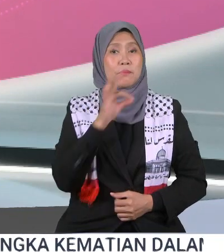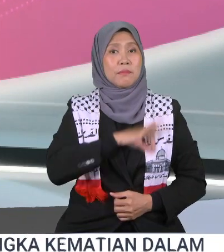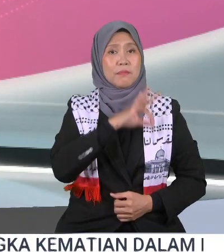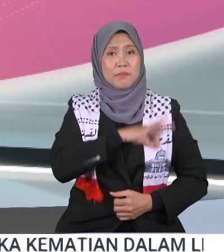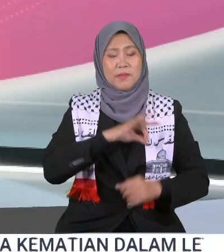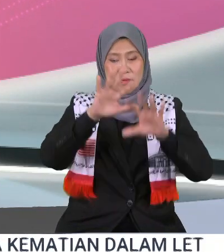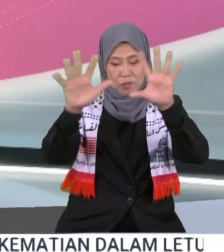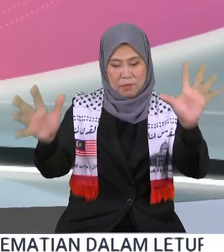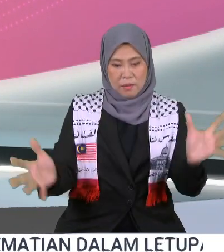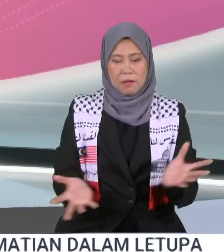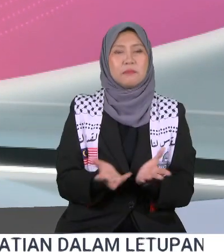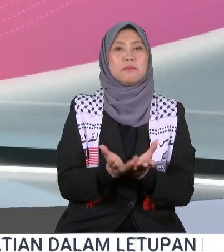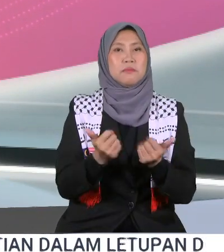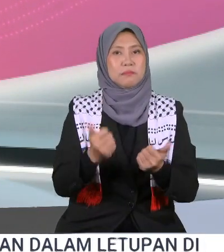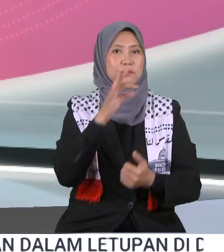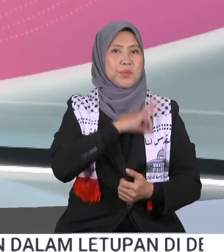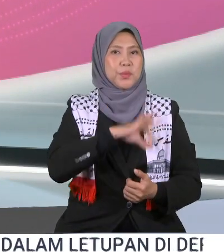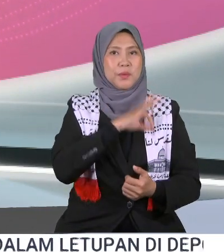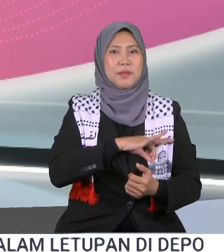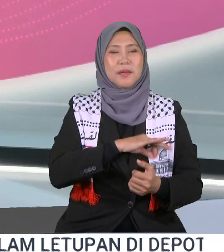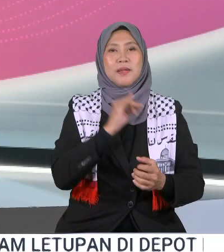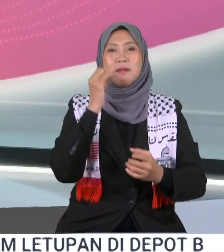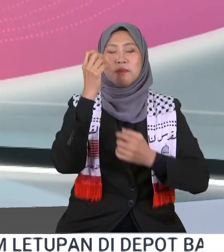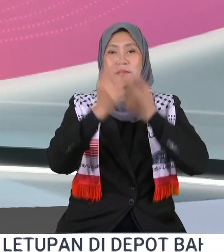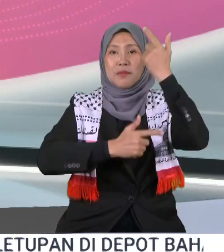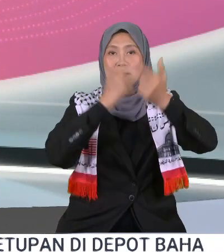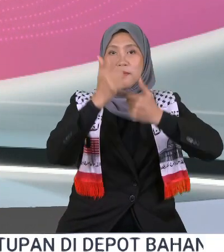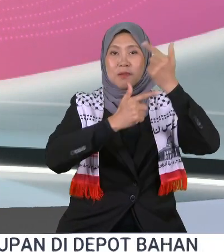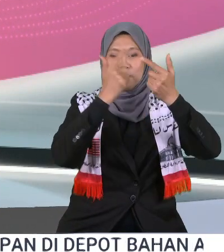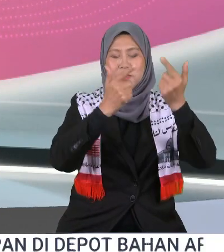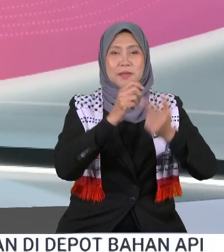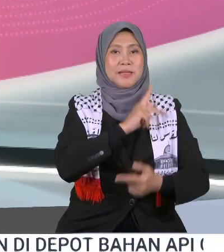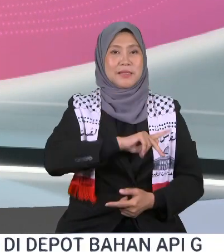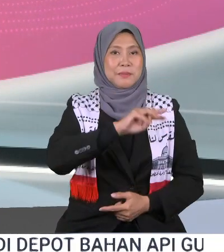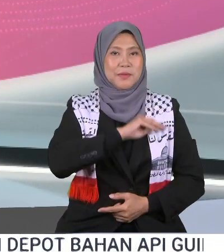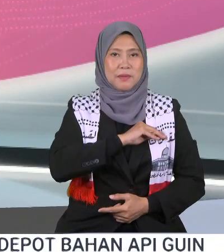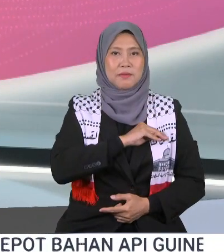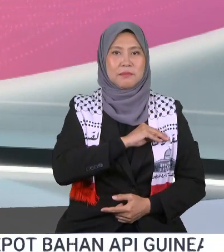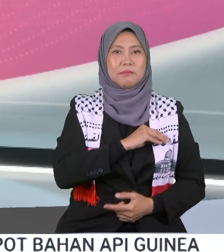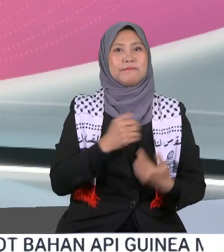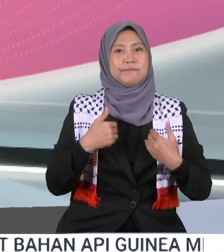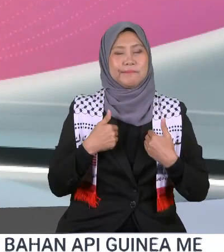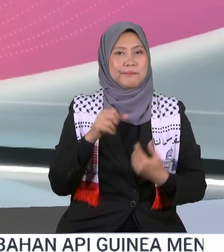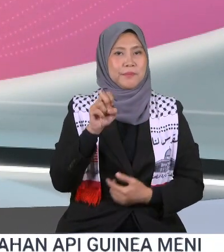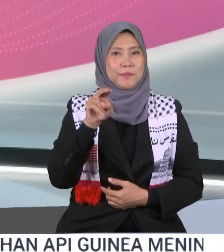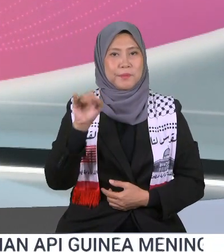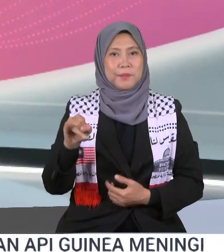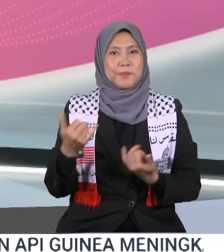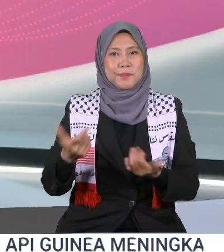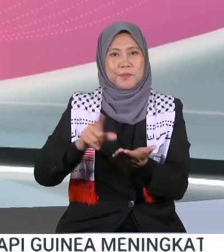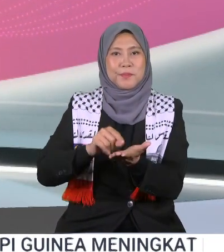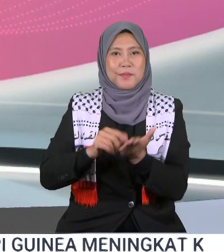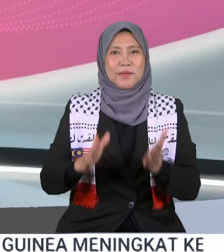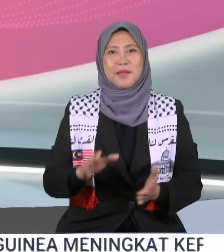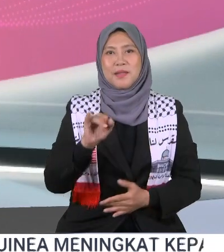Memanfaatkan sumber alam untuk jana pendapatan, inisiatif Kementerian Pelancongan, Seni dan Budaya menerusi program Seni di Lokasi. Ikuti laporan wartawan